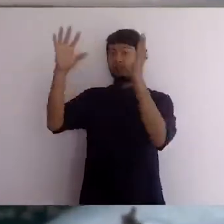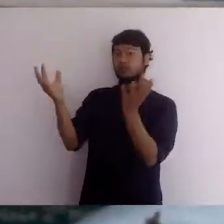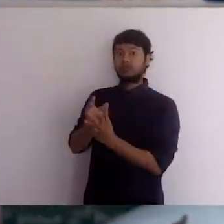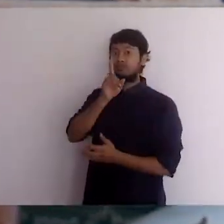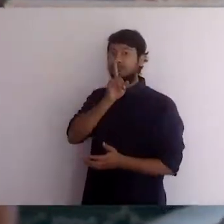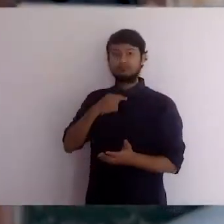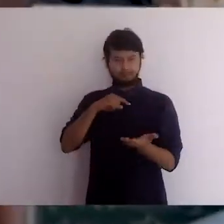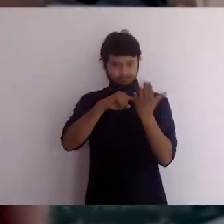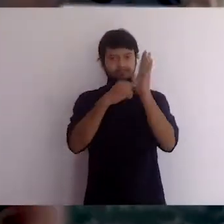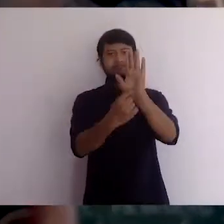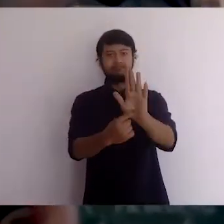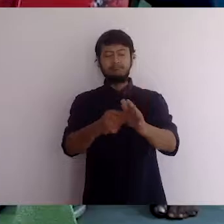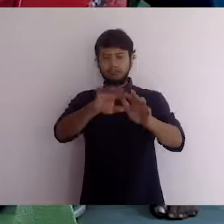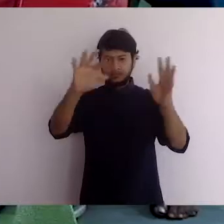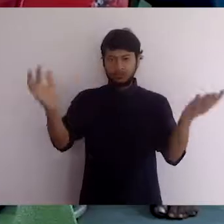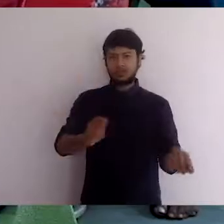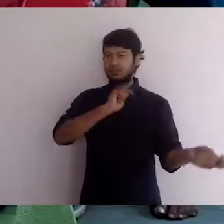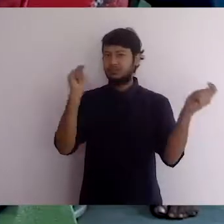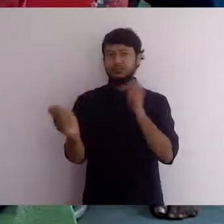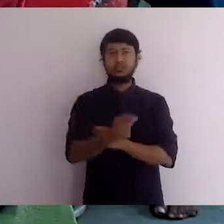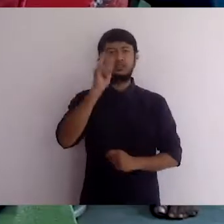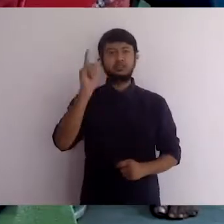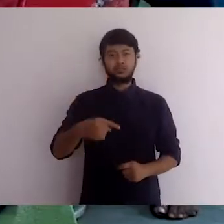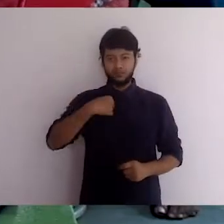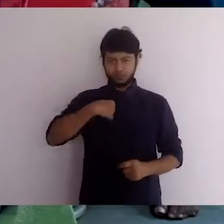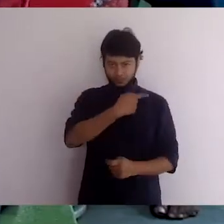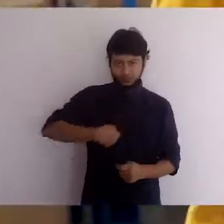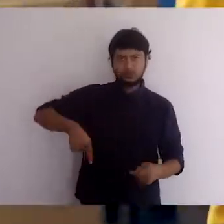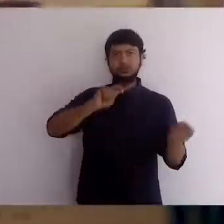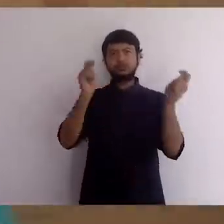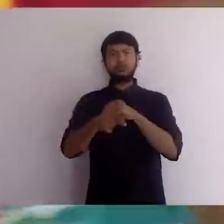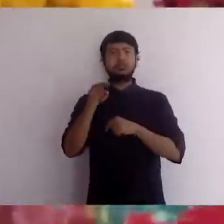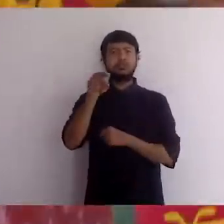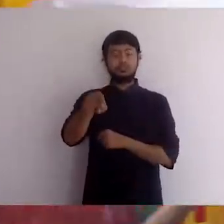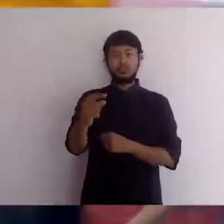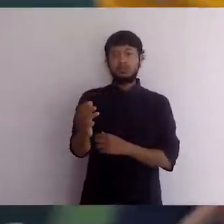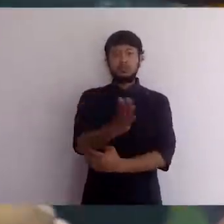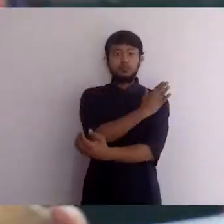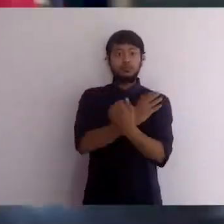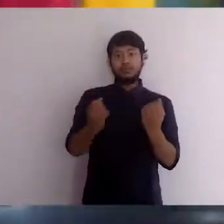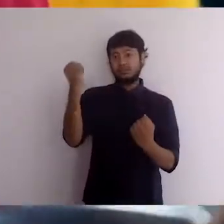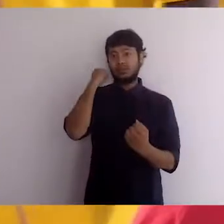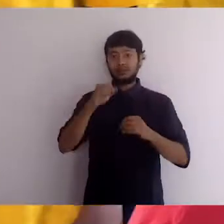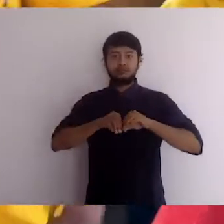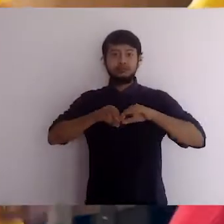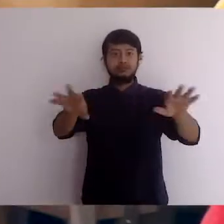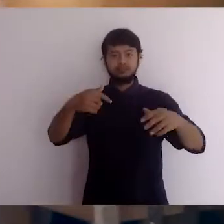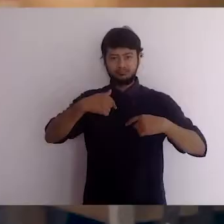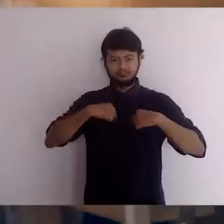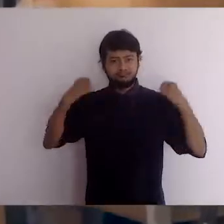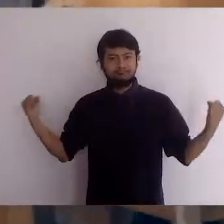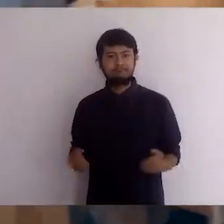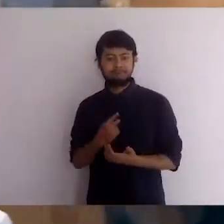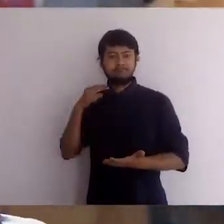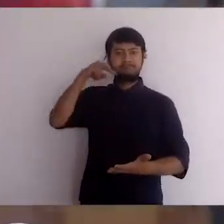बदलाव लाना है, बदलाव हमको लाना है, संगीत की ताकत से अब जीत कर दिखाना है। जिंदगी में जीता हूँ सिर्फ अपने ही ढंग से, न घबराता मैं